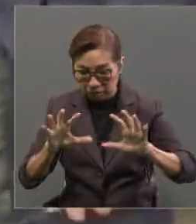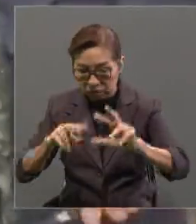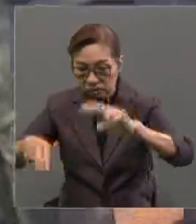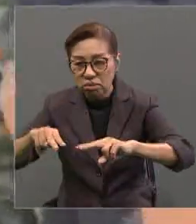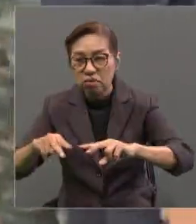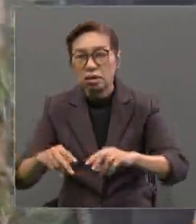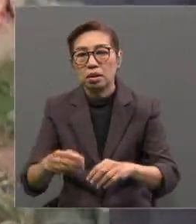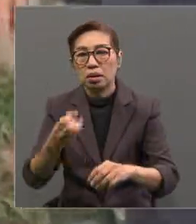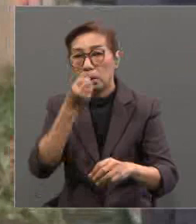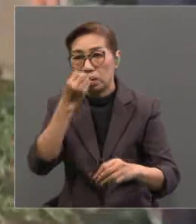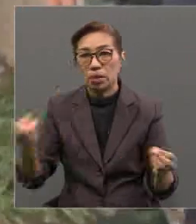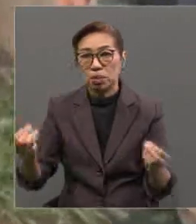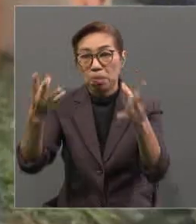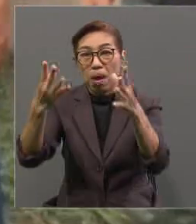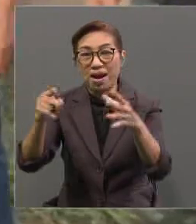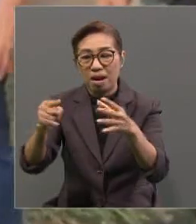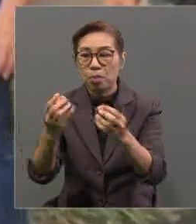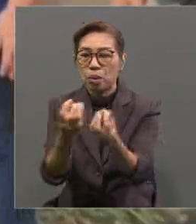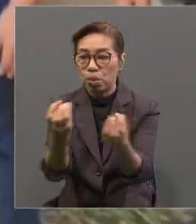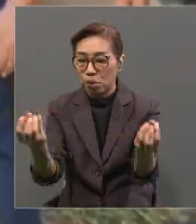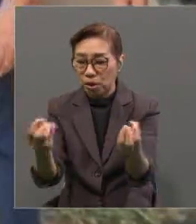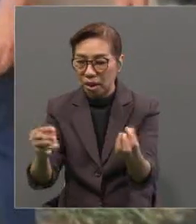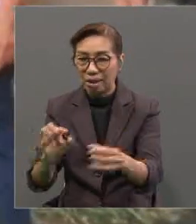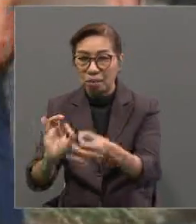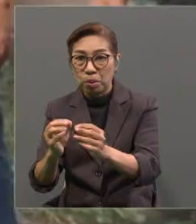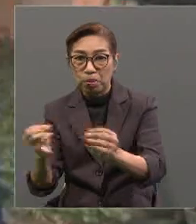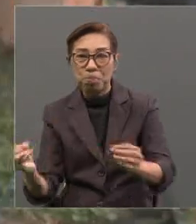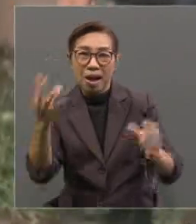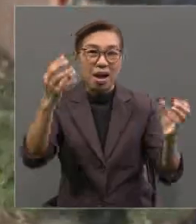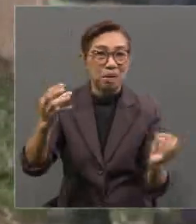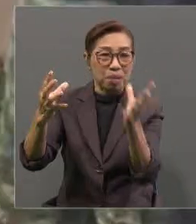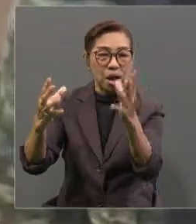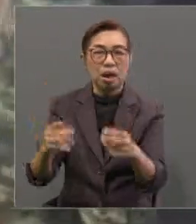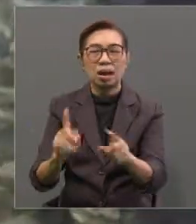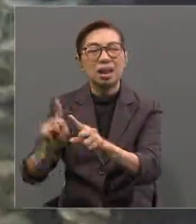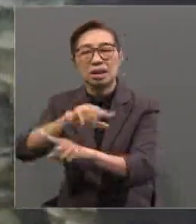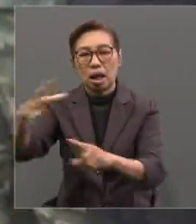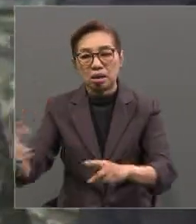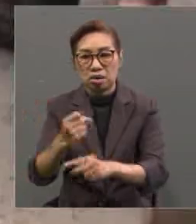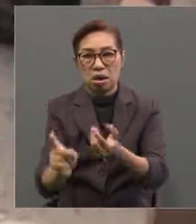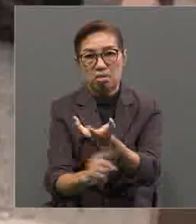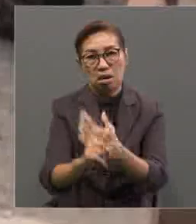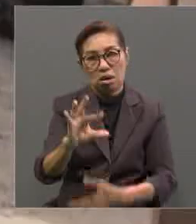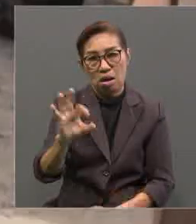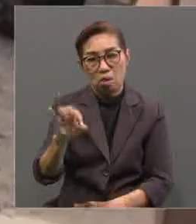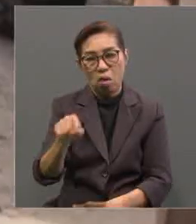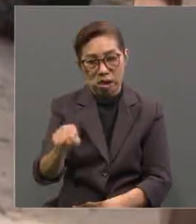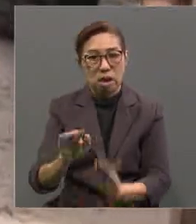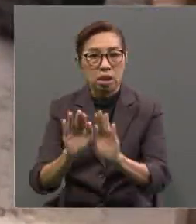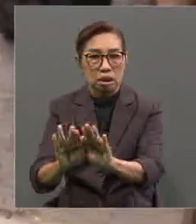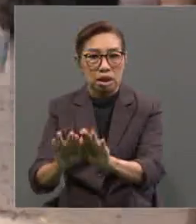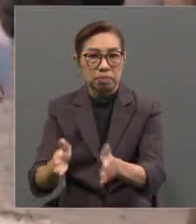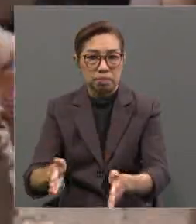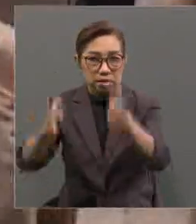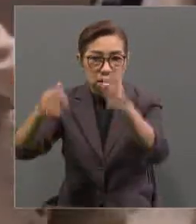ได้ 180กระสอบและดอกไม้ไฟชนิดต่างๆอีก 22ลำน้ำหนักประมาณ 900กิโลกรัมที่เก็บไว้อยู่ที่ชั้น